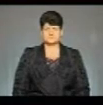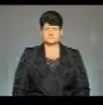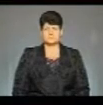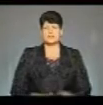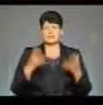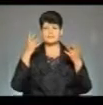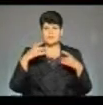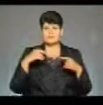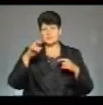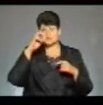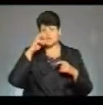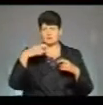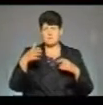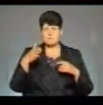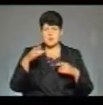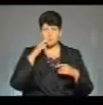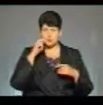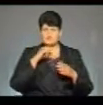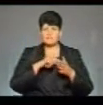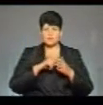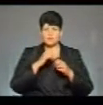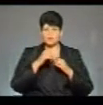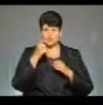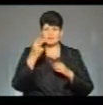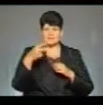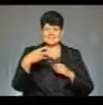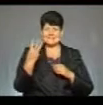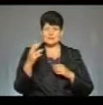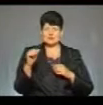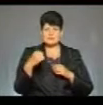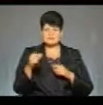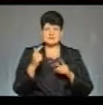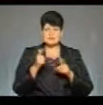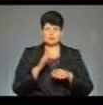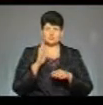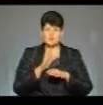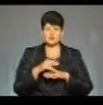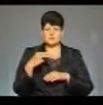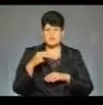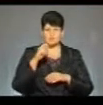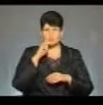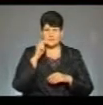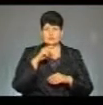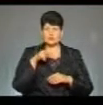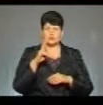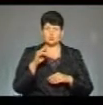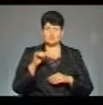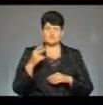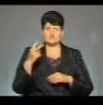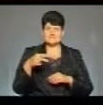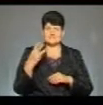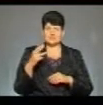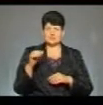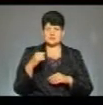День державного прапора України відзначають щорічно 23 серпня, згідно з указом президента України Леоніда Кучми, від